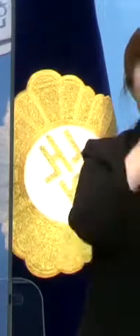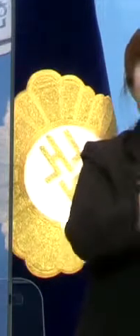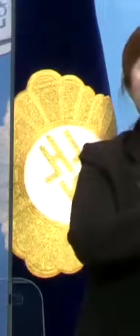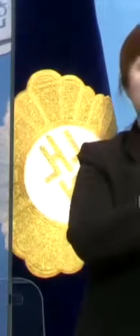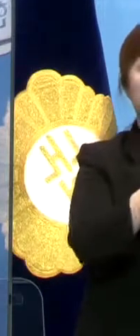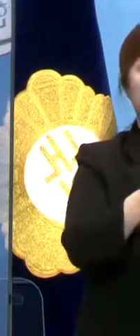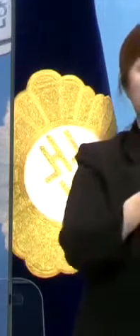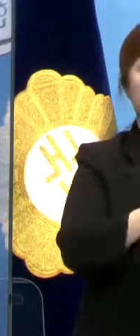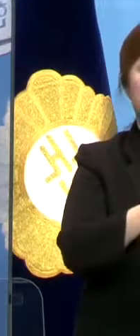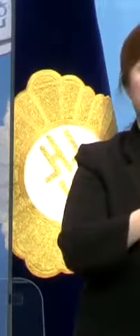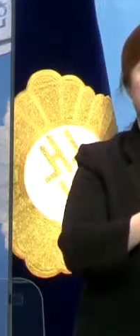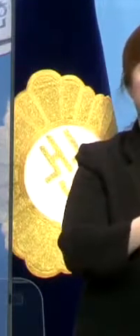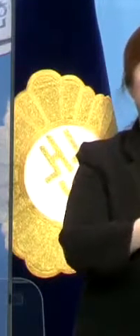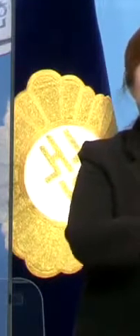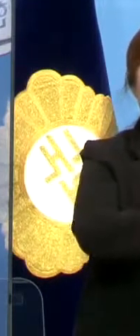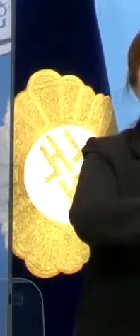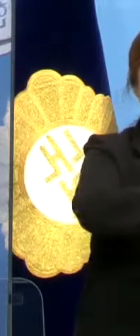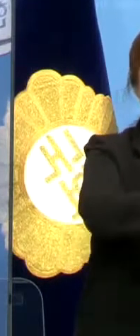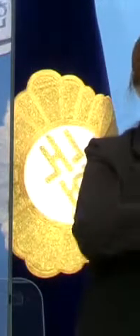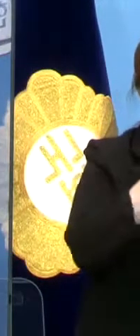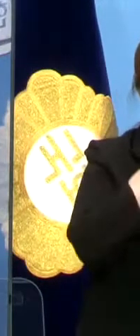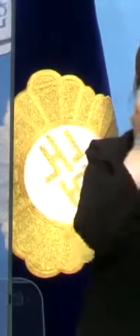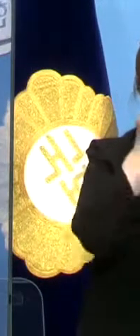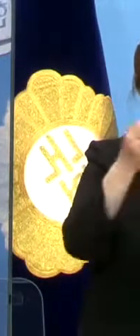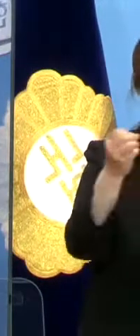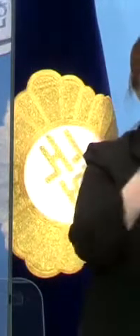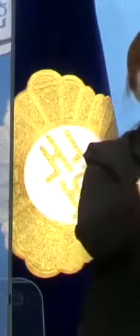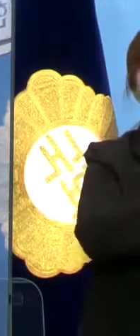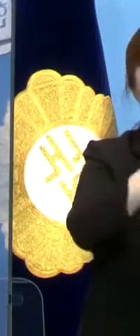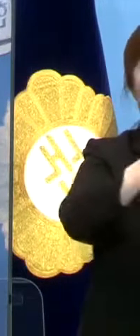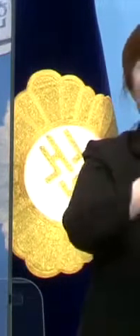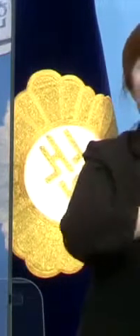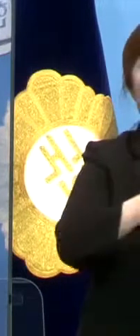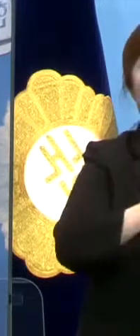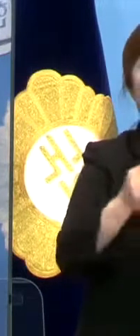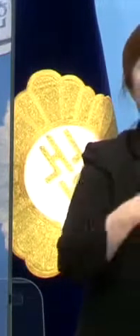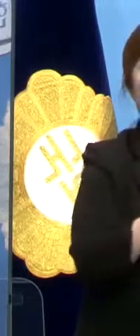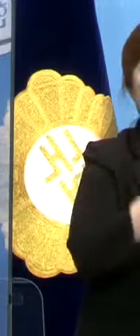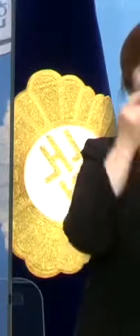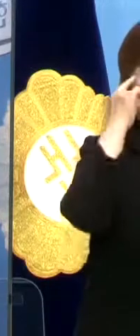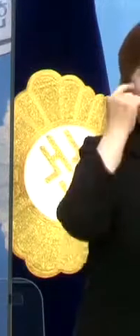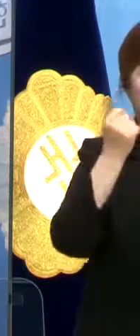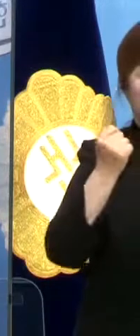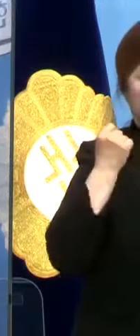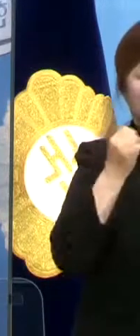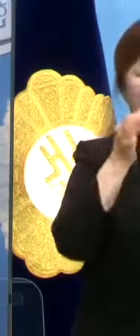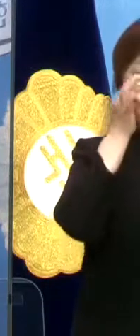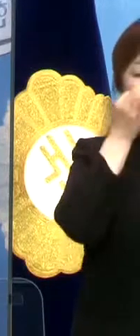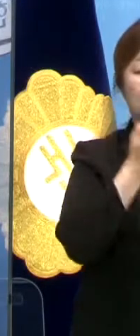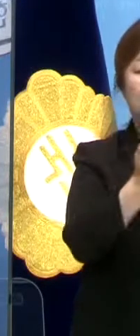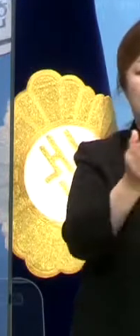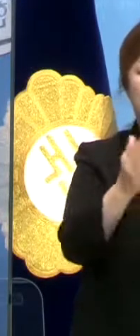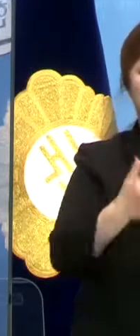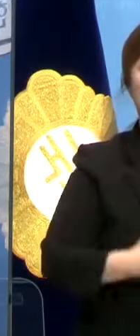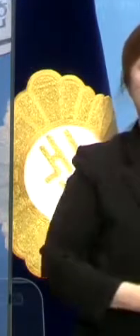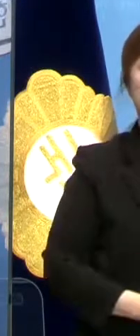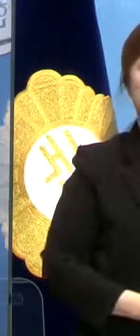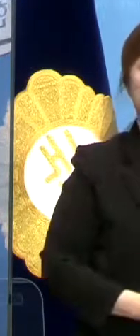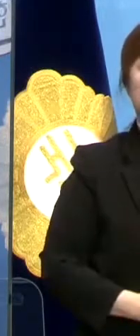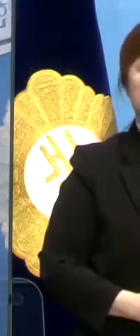대화 하고 문제를 해결해 나가겠다고 하는 의지를 보여야 할 것입니다